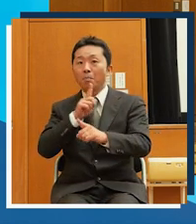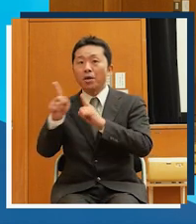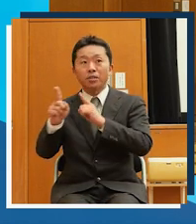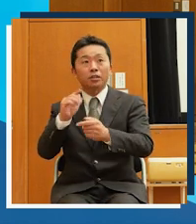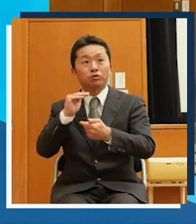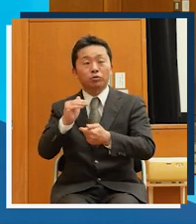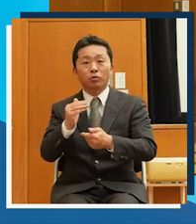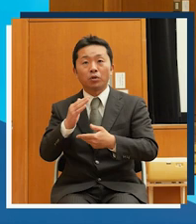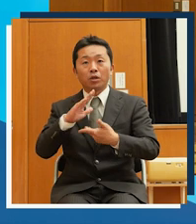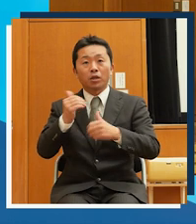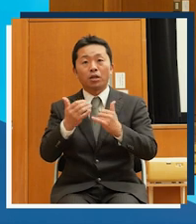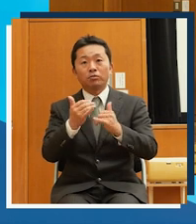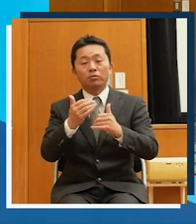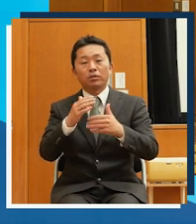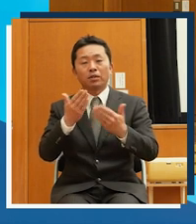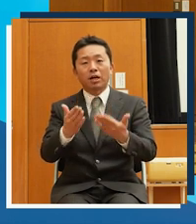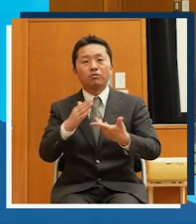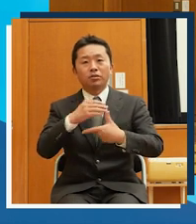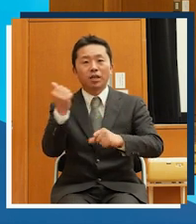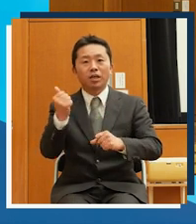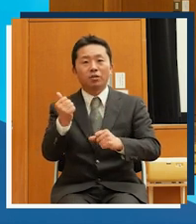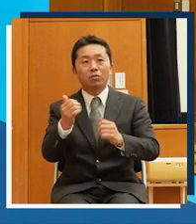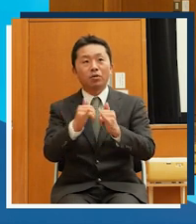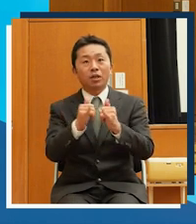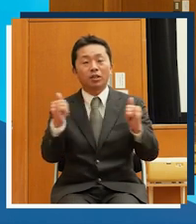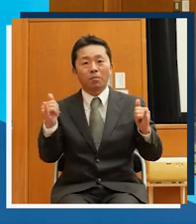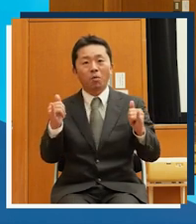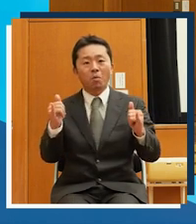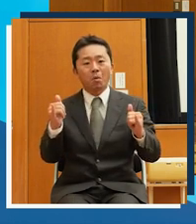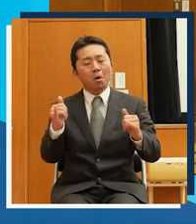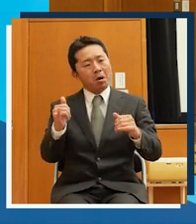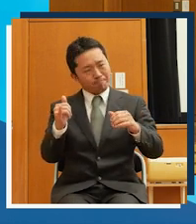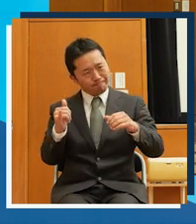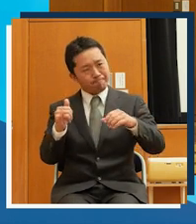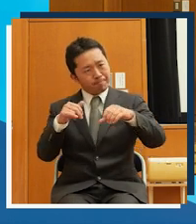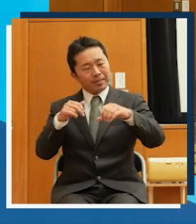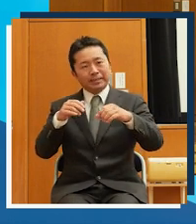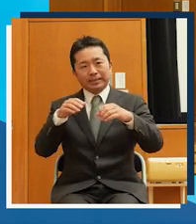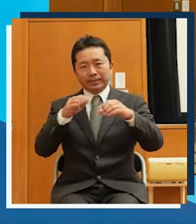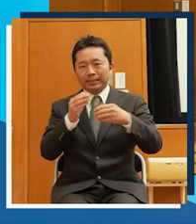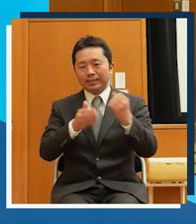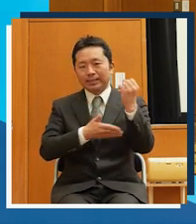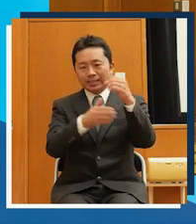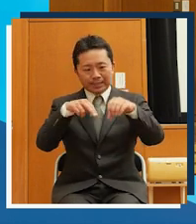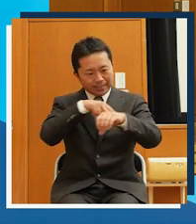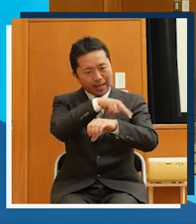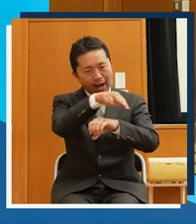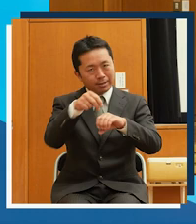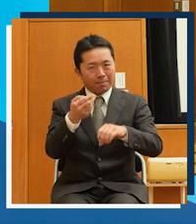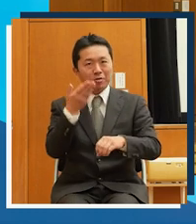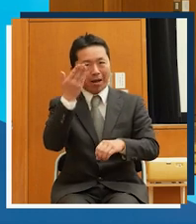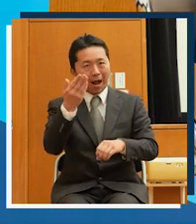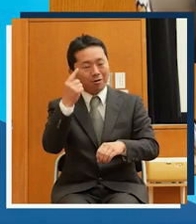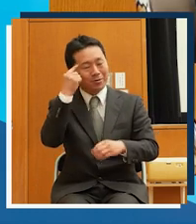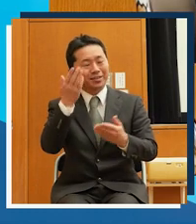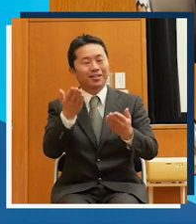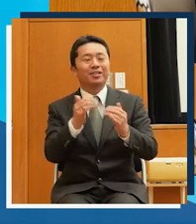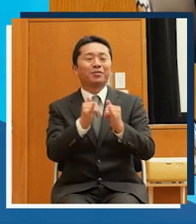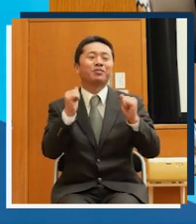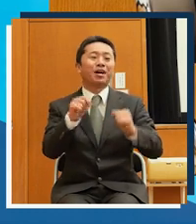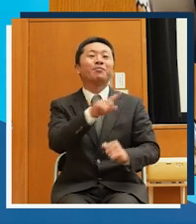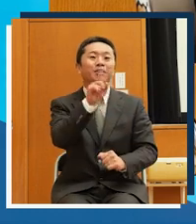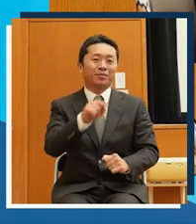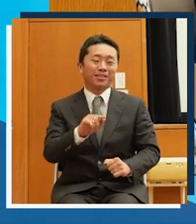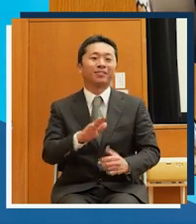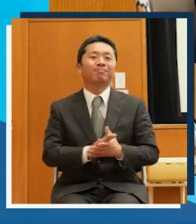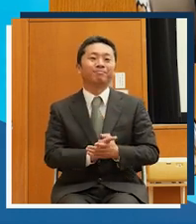方もあの1度風なきの周り歩いてみるかという風にま思わなくてもですね一度是非沖縄に今度